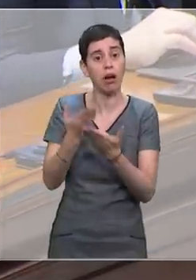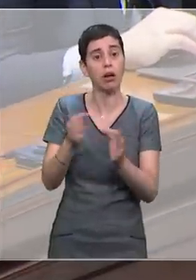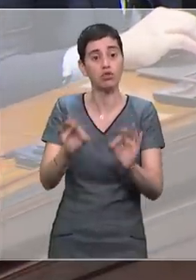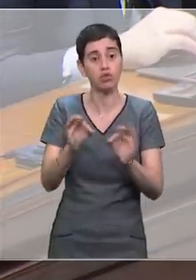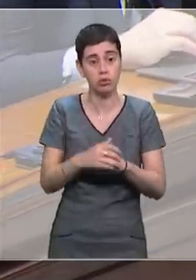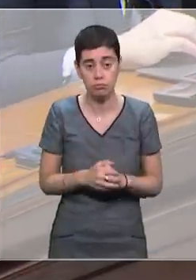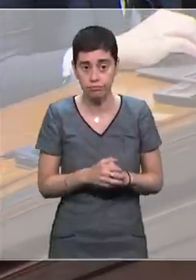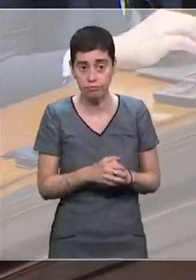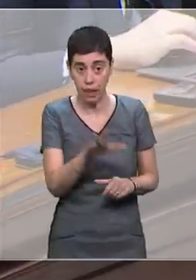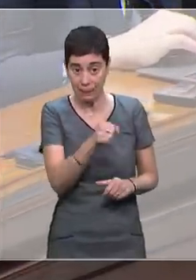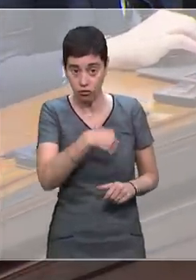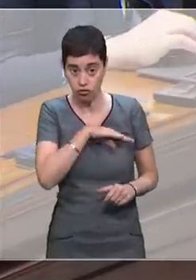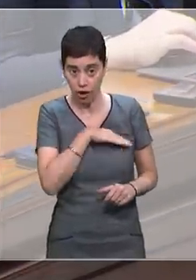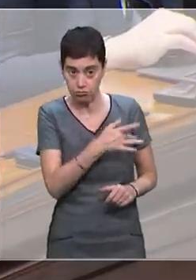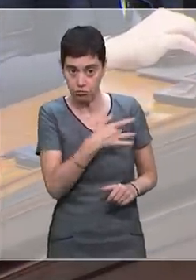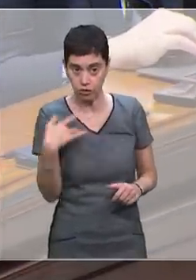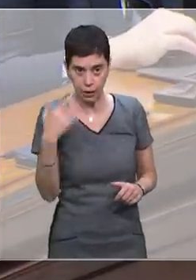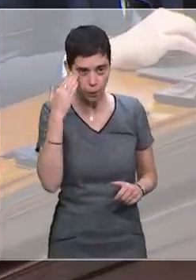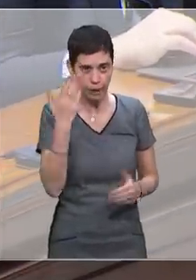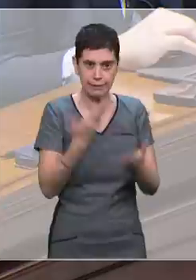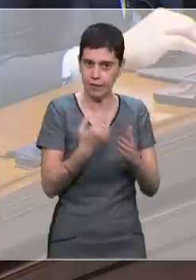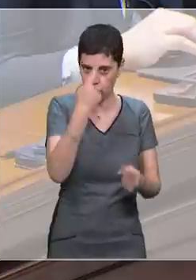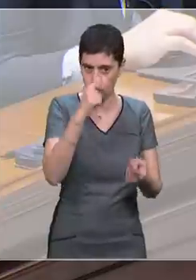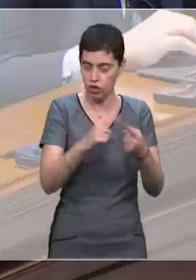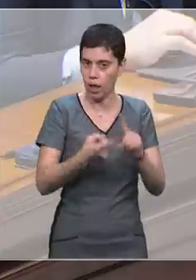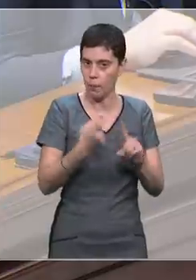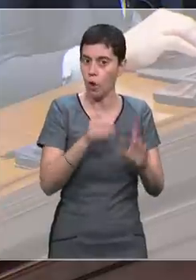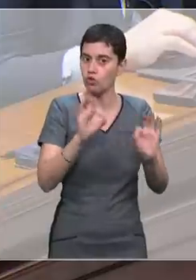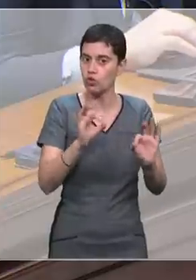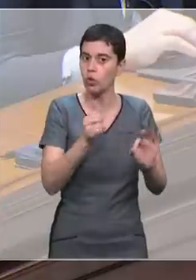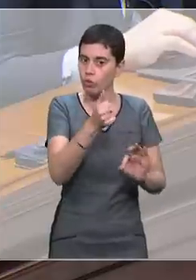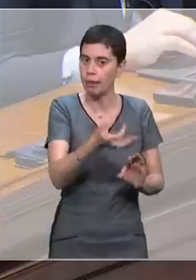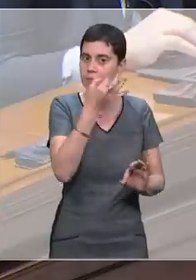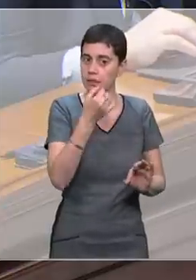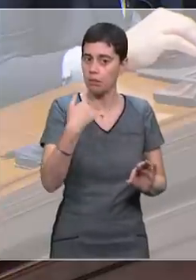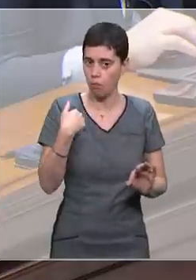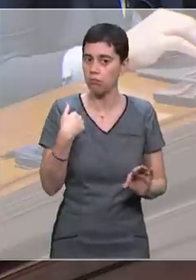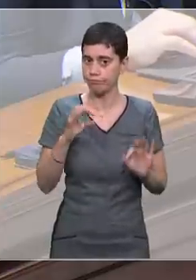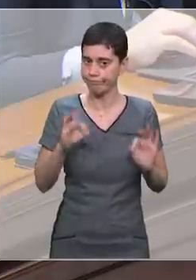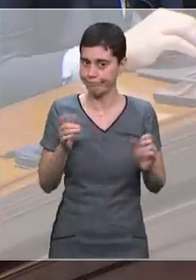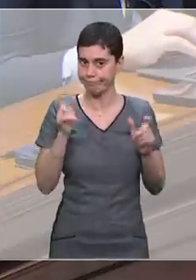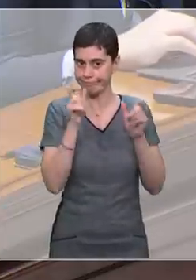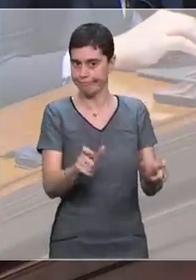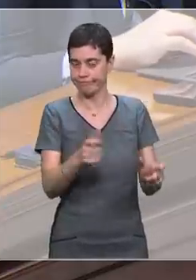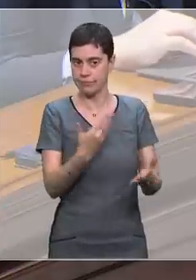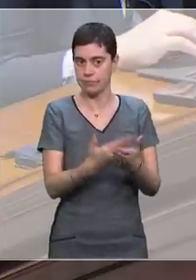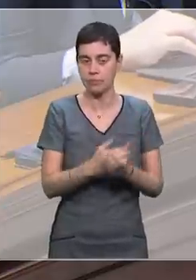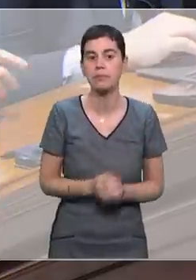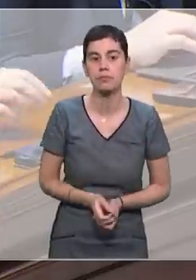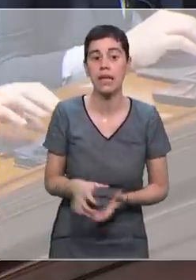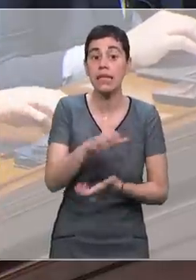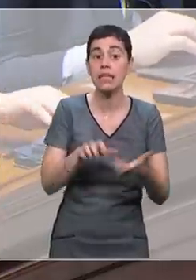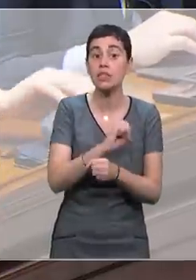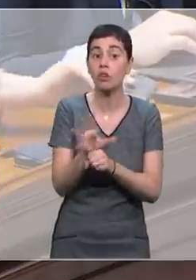largement la prise en charge de la santé mentale est un sujet d'importance, comme vous le rappelez, qui fait l'objet de toute mon attention. Les conséquences de la crise de Covid, notamment,